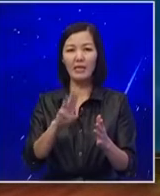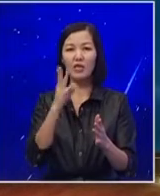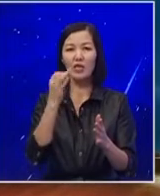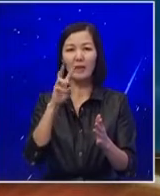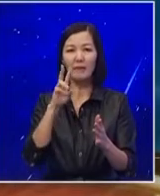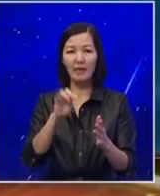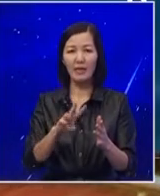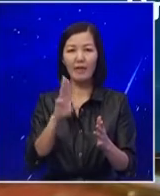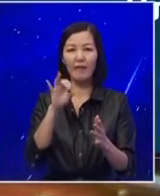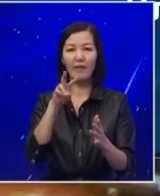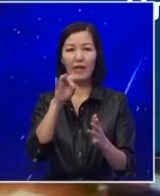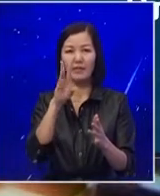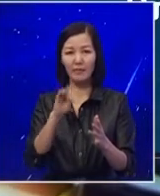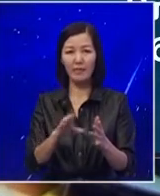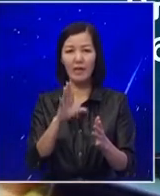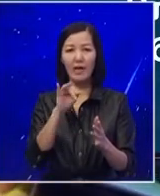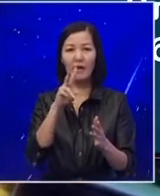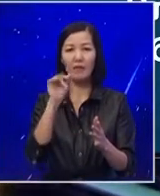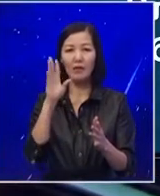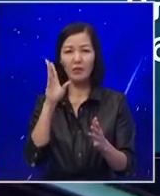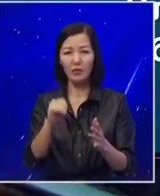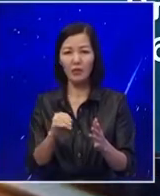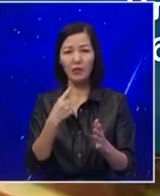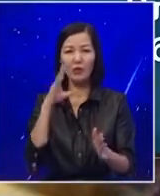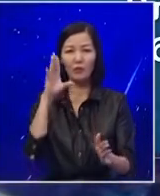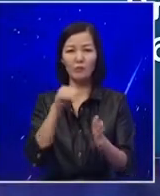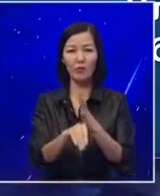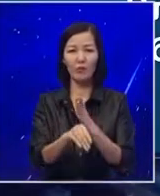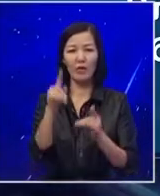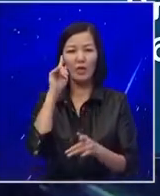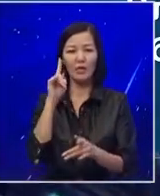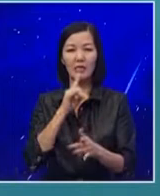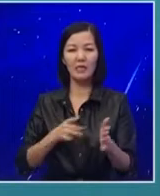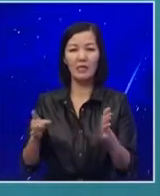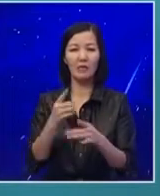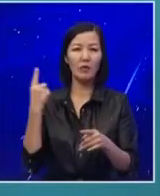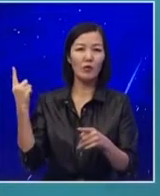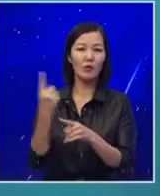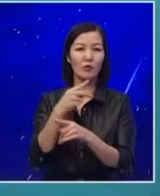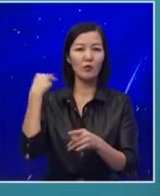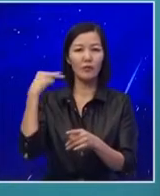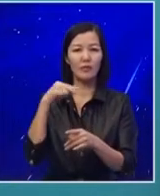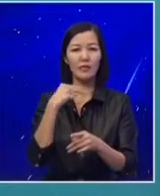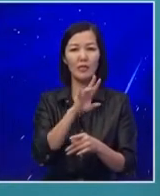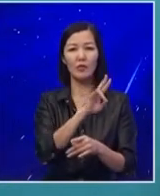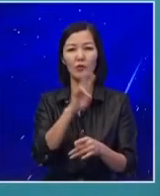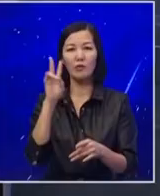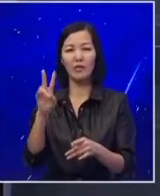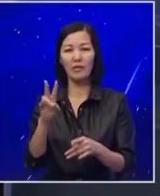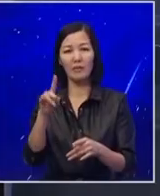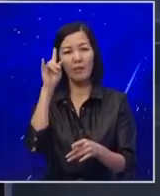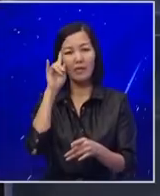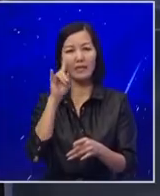Набиев, Шамиль Осин, Владимир Тоқтасынов, Абильфас Хамедовке дауыс берген. Қазақстан Республикасының тұңғыш